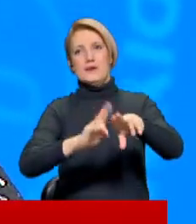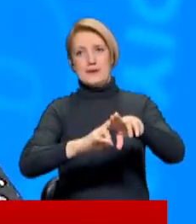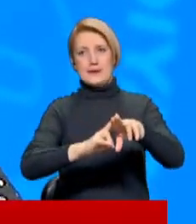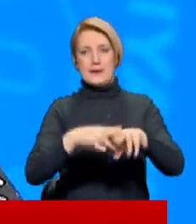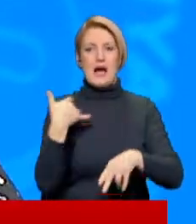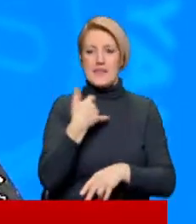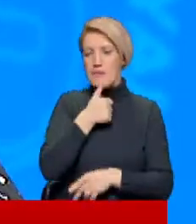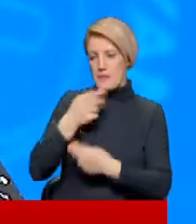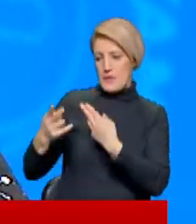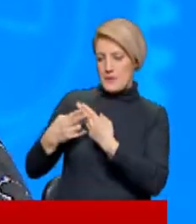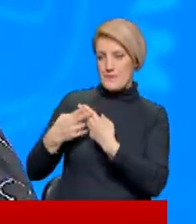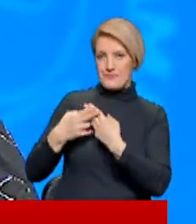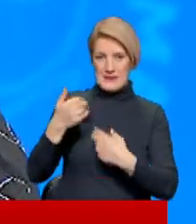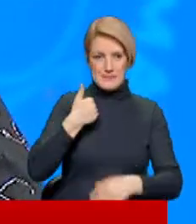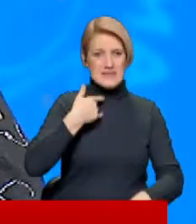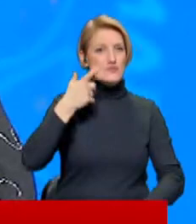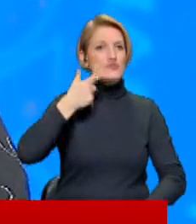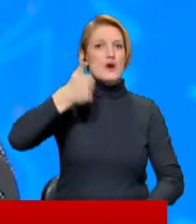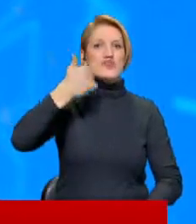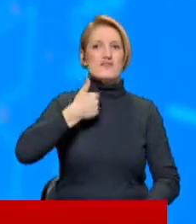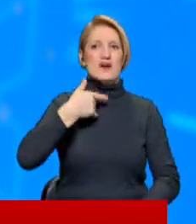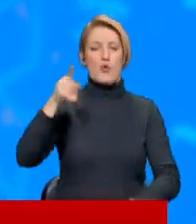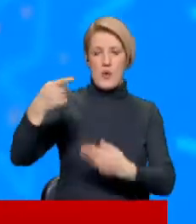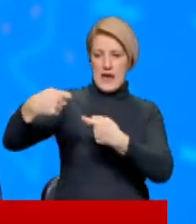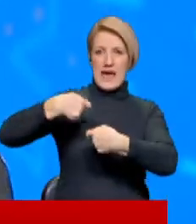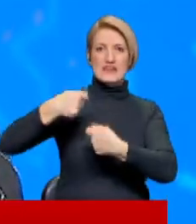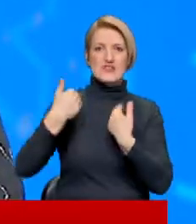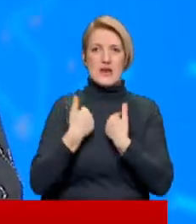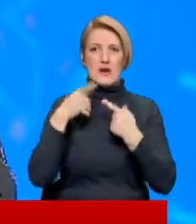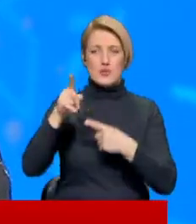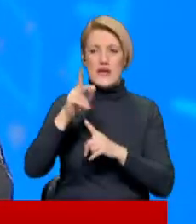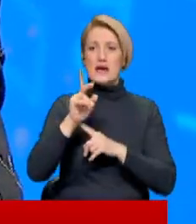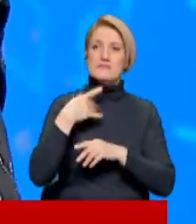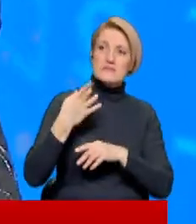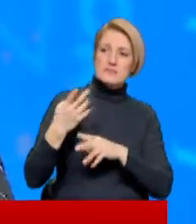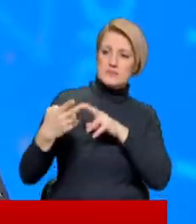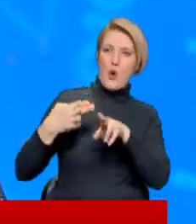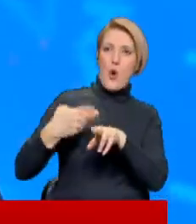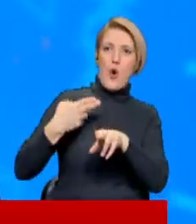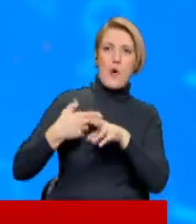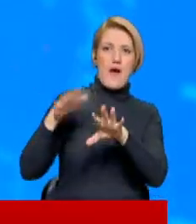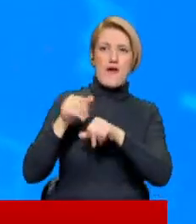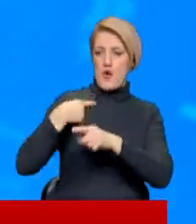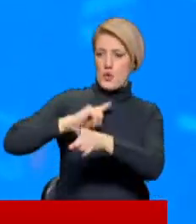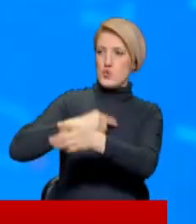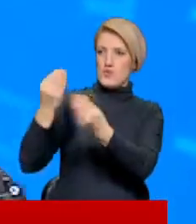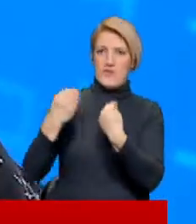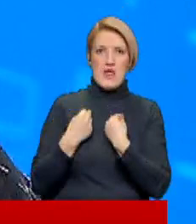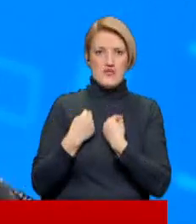eğitimliğiyle beraber bizim Cumhurbaşkanımız var. Bizi o eğitecek. Biz ondan ilham alacak, ilham verecek, güç